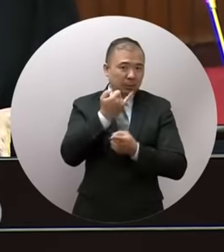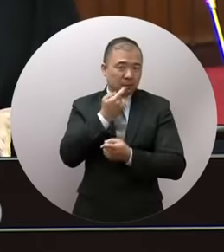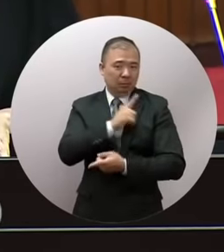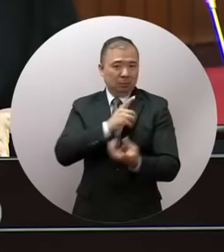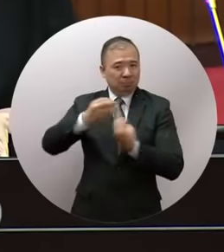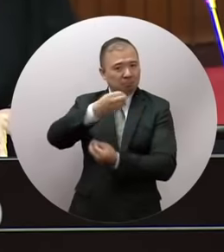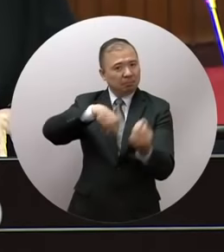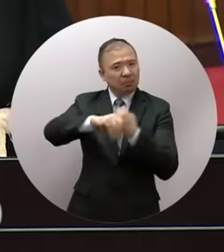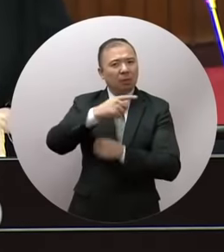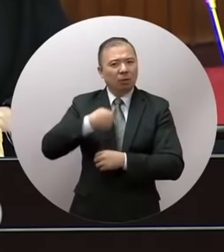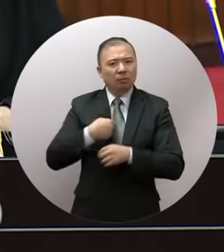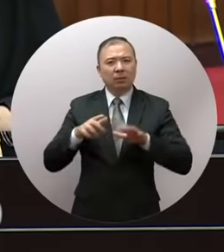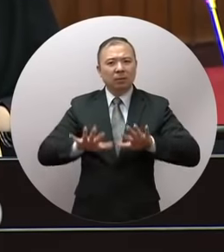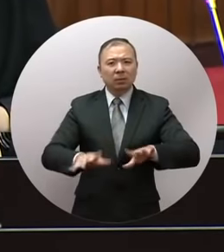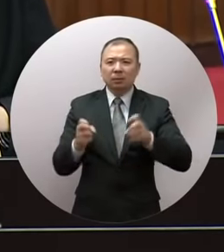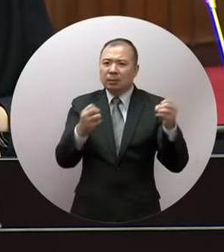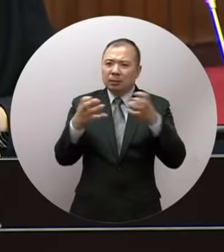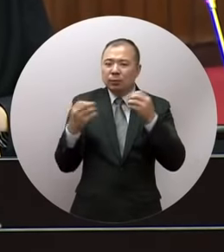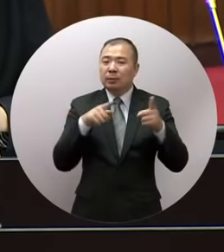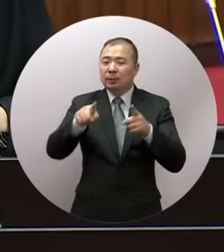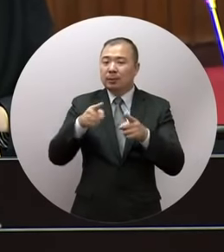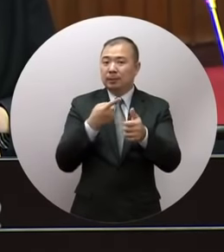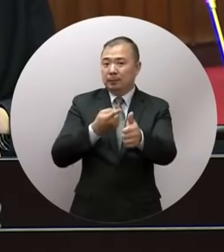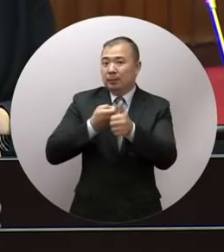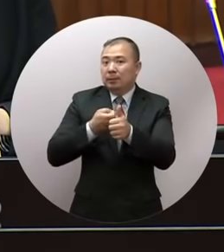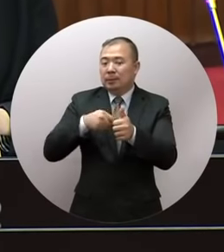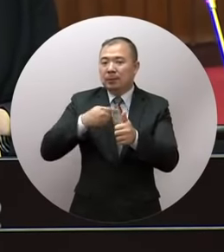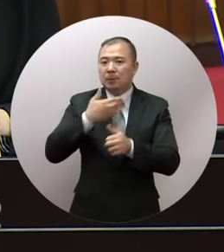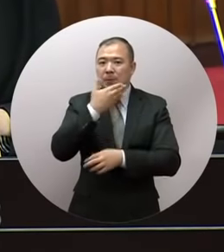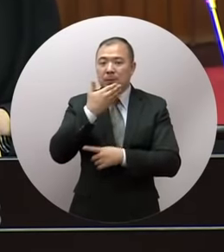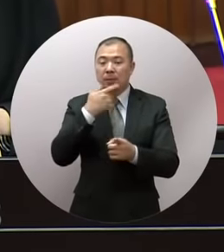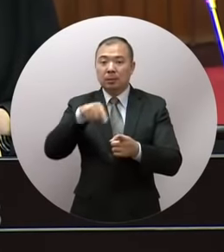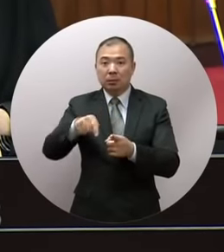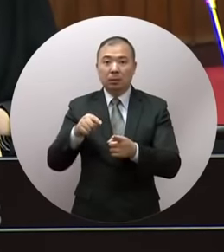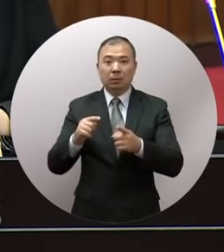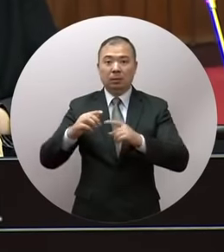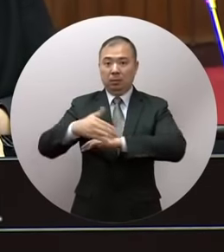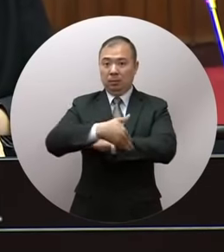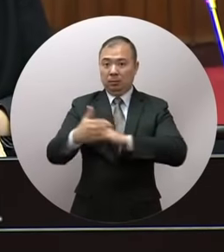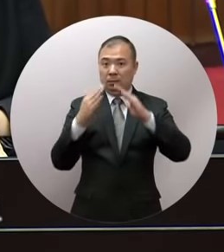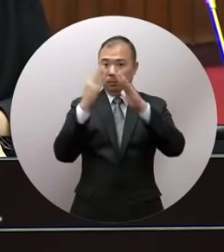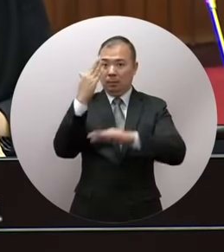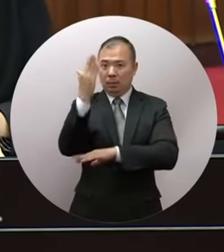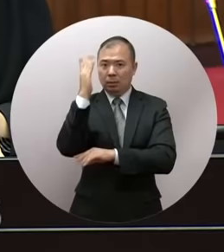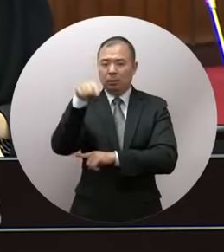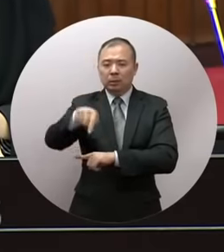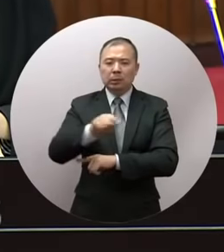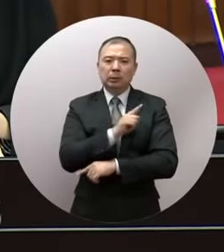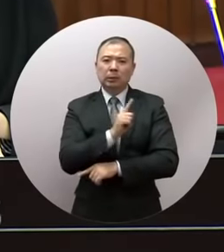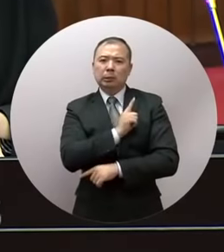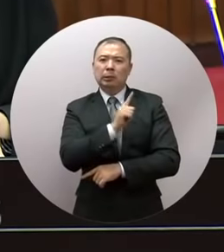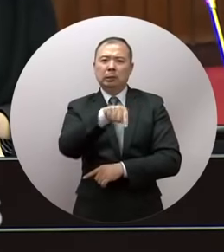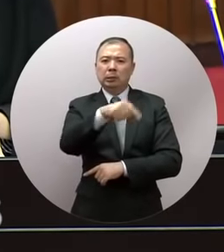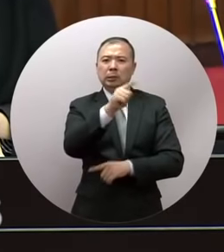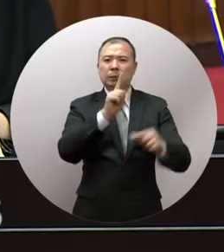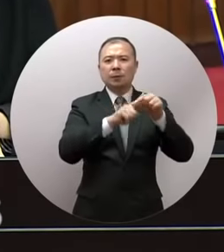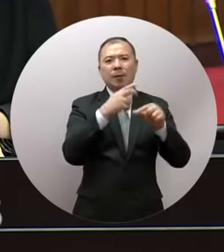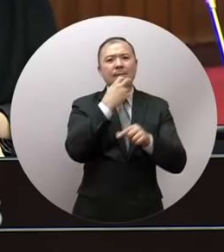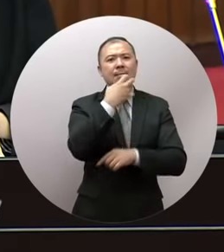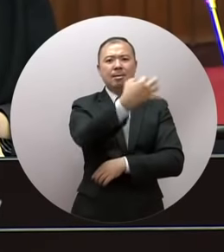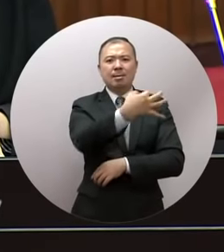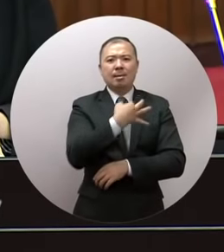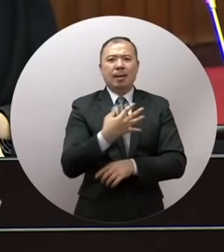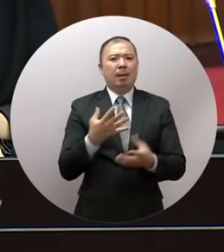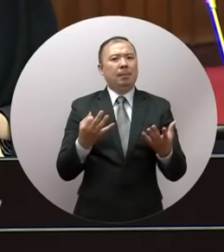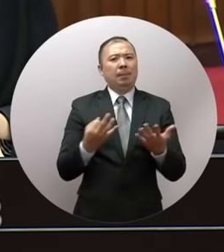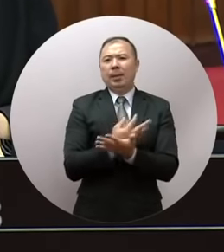些诱因啦，那来修改地方政府，他才会从去炒土地的泡沫经济来转换成一些比较实际的